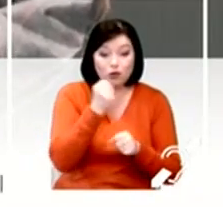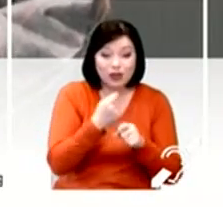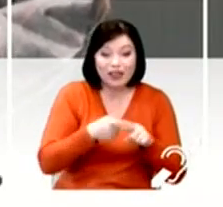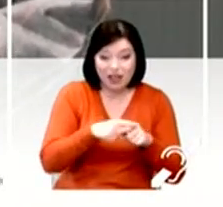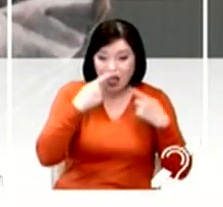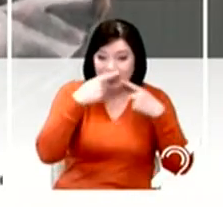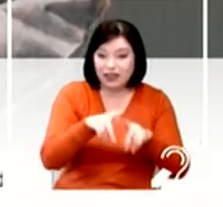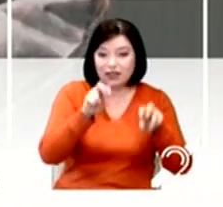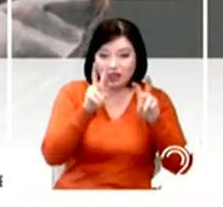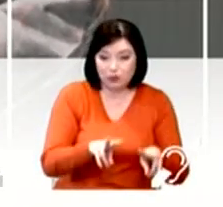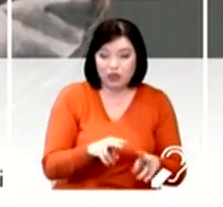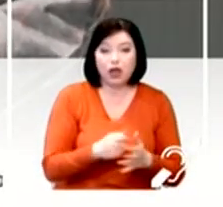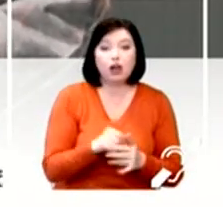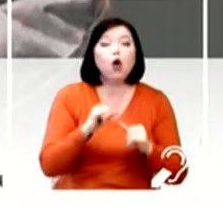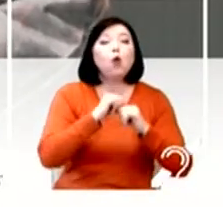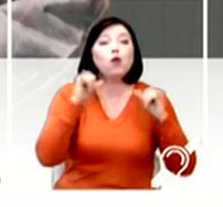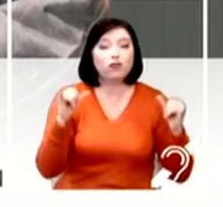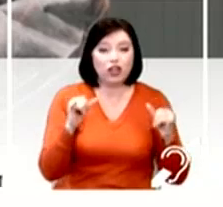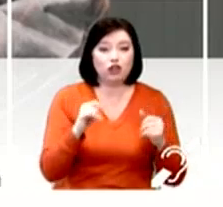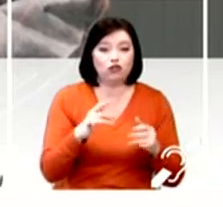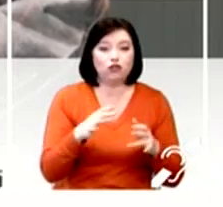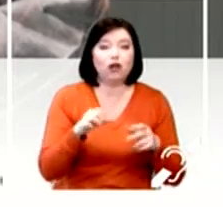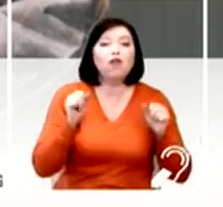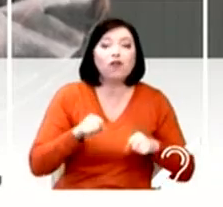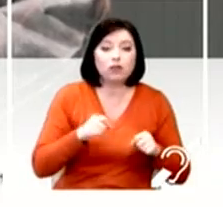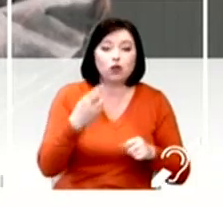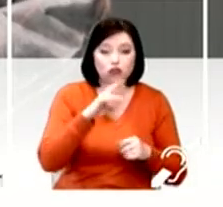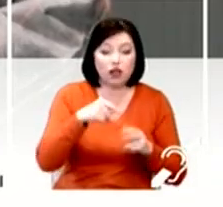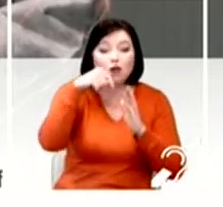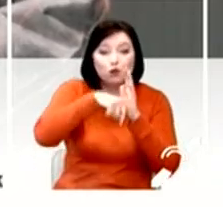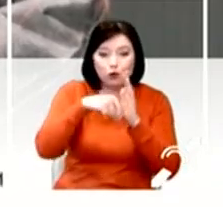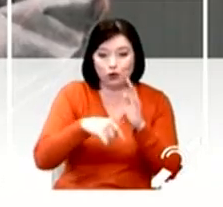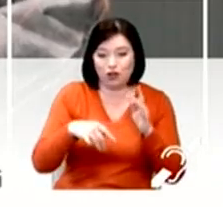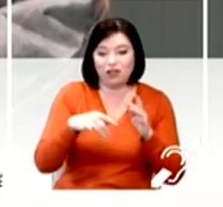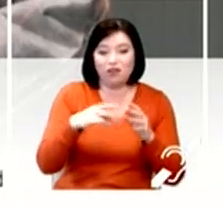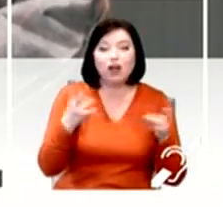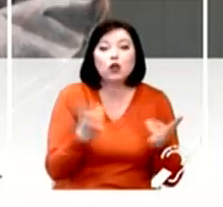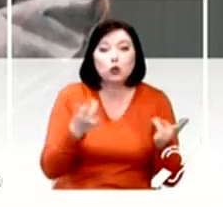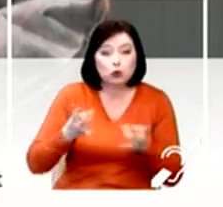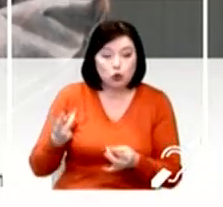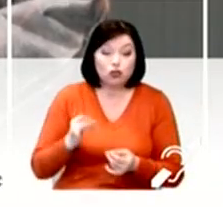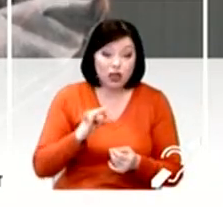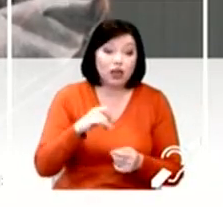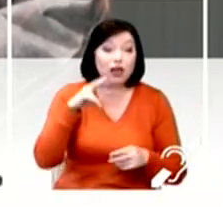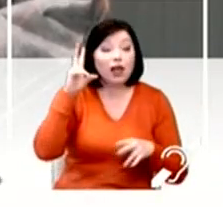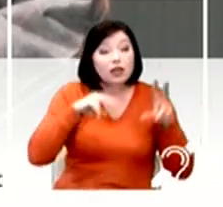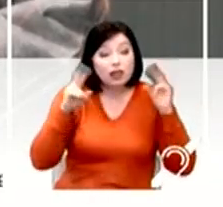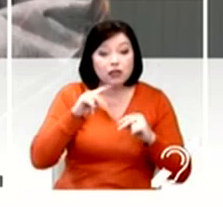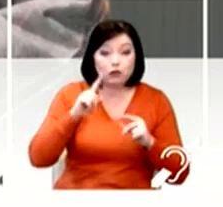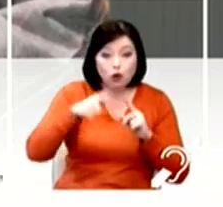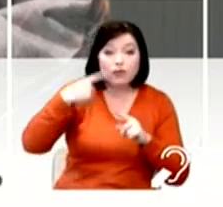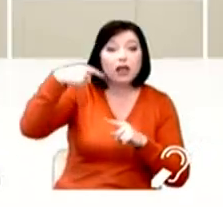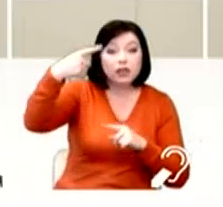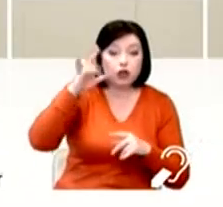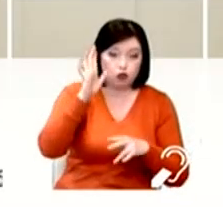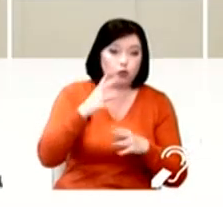acestui echipament, ca să mărim capacitățile pentru piața internă, și sperăm în următorii ani poate să facem și pentru produs